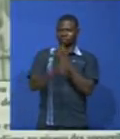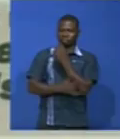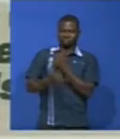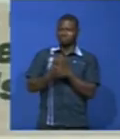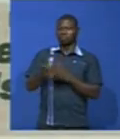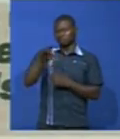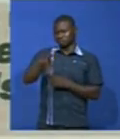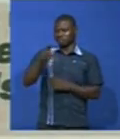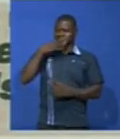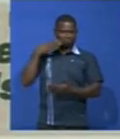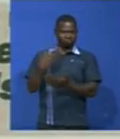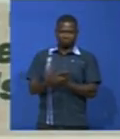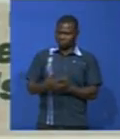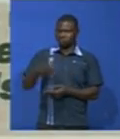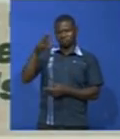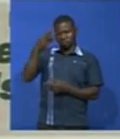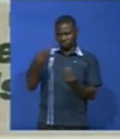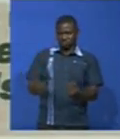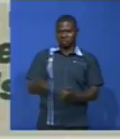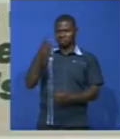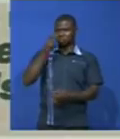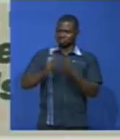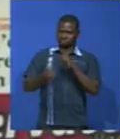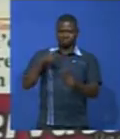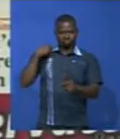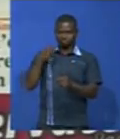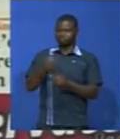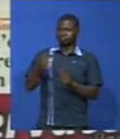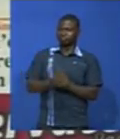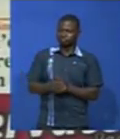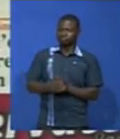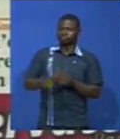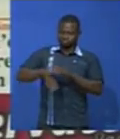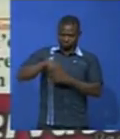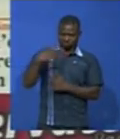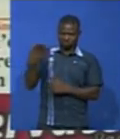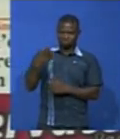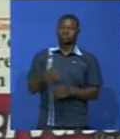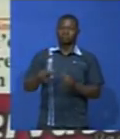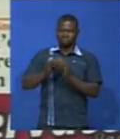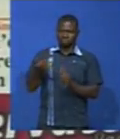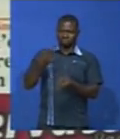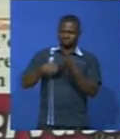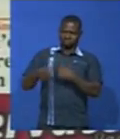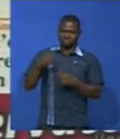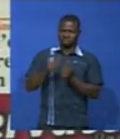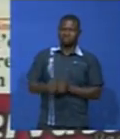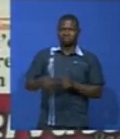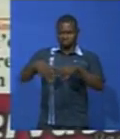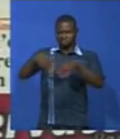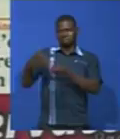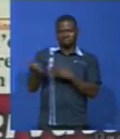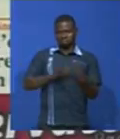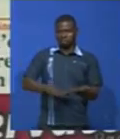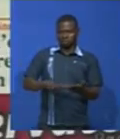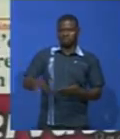et économique, insiste le pays. Hors de chez nous, les journaux reviennent sur les obsèques de Winnie Mandela, décédé le 2